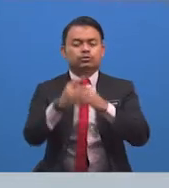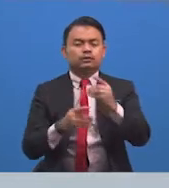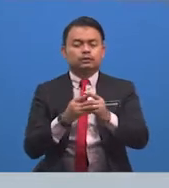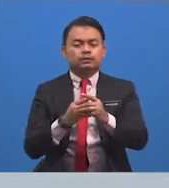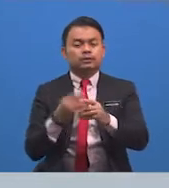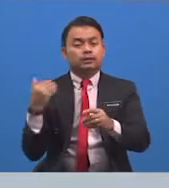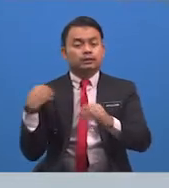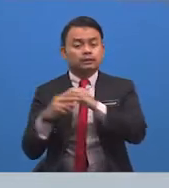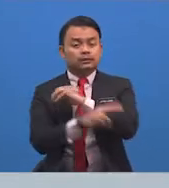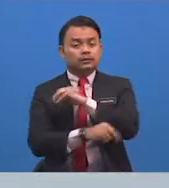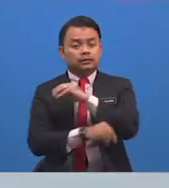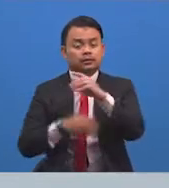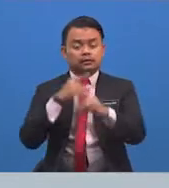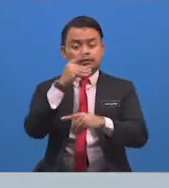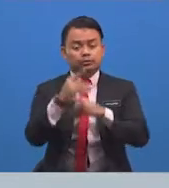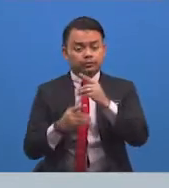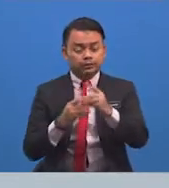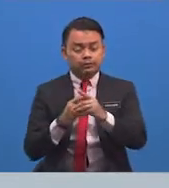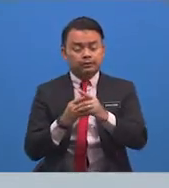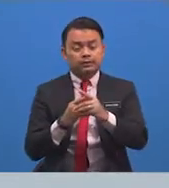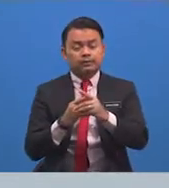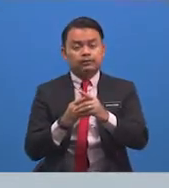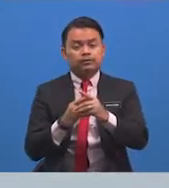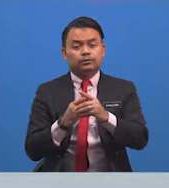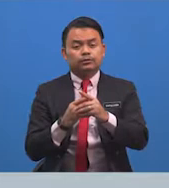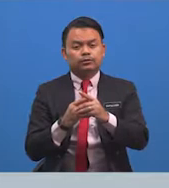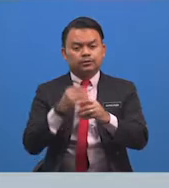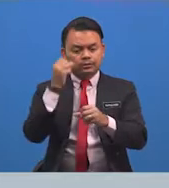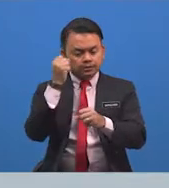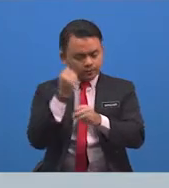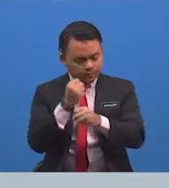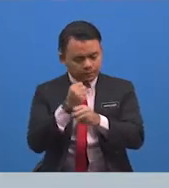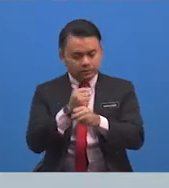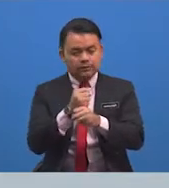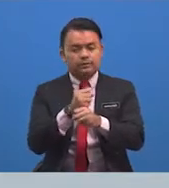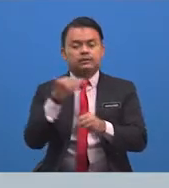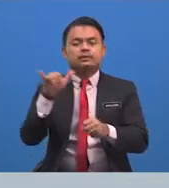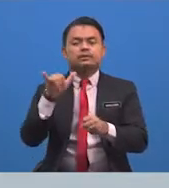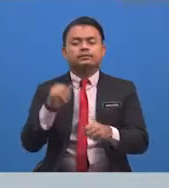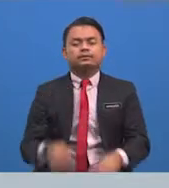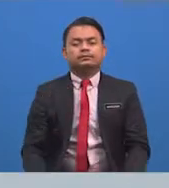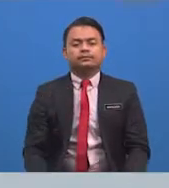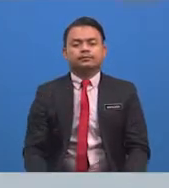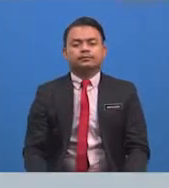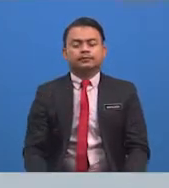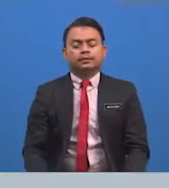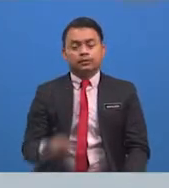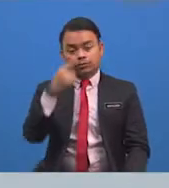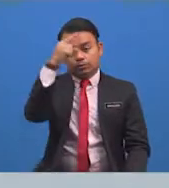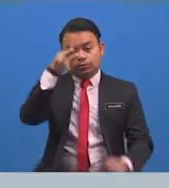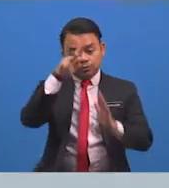negara-negara di dunia perlu mengamalkan kerjasama serantau bagi